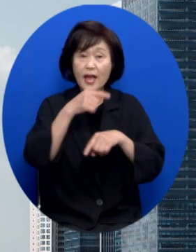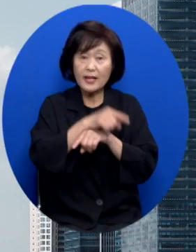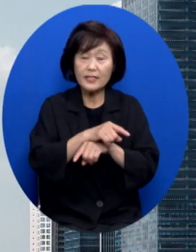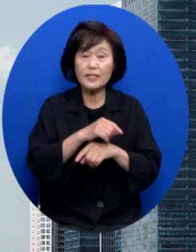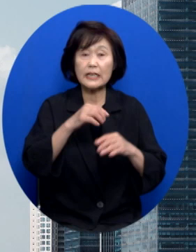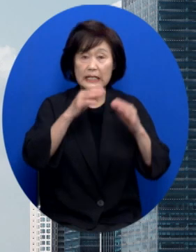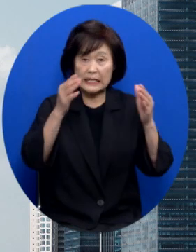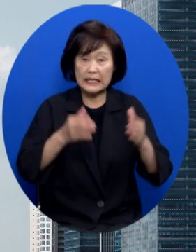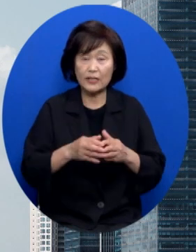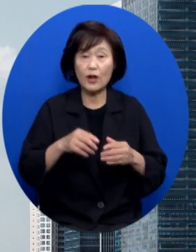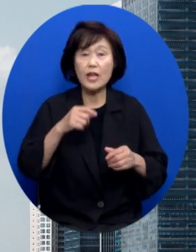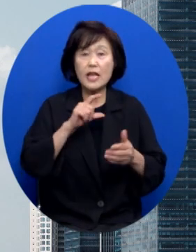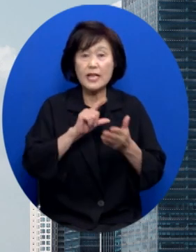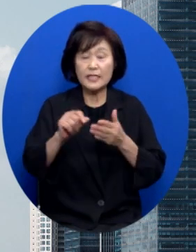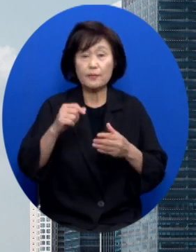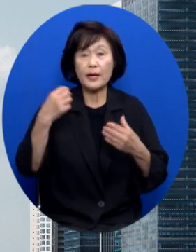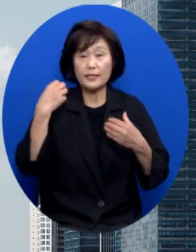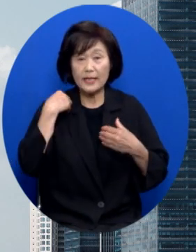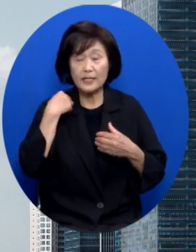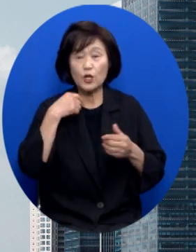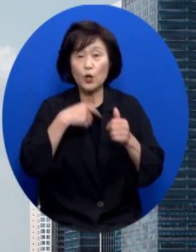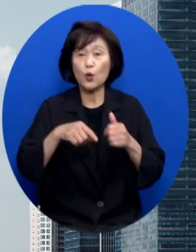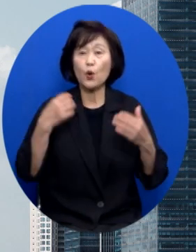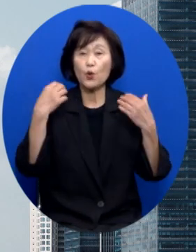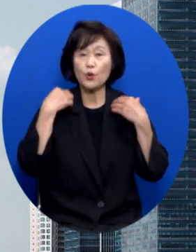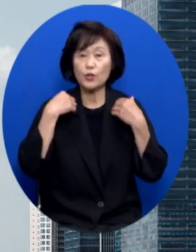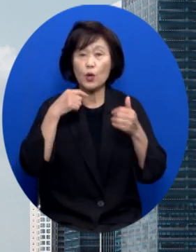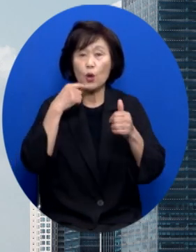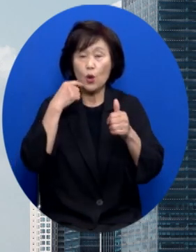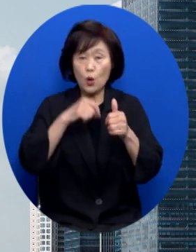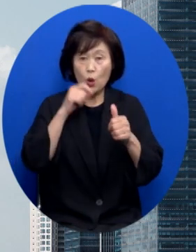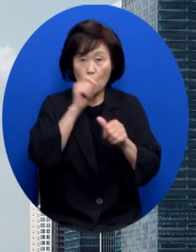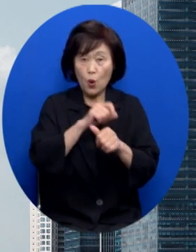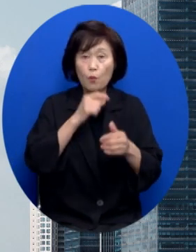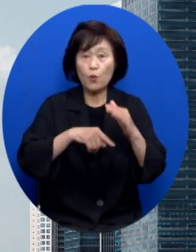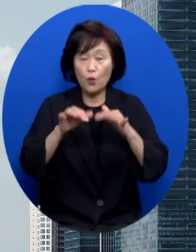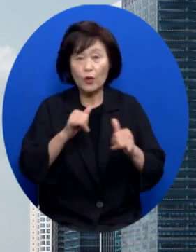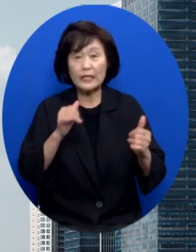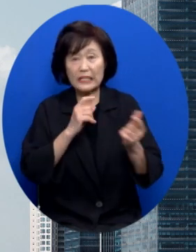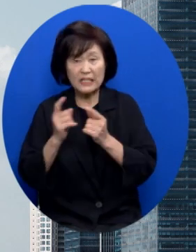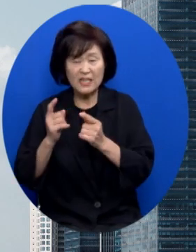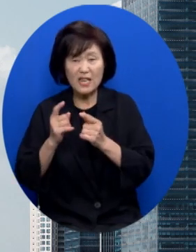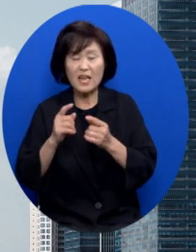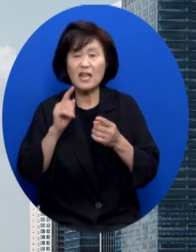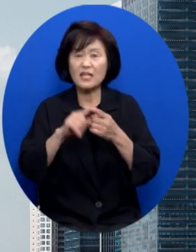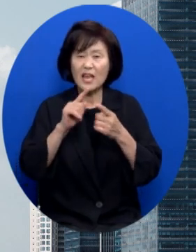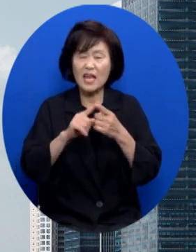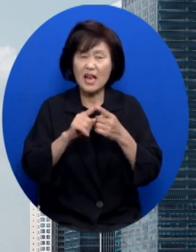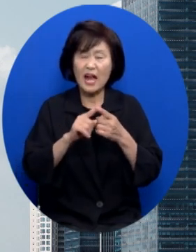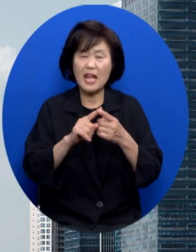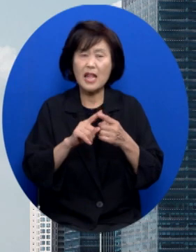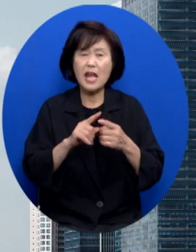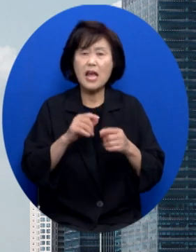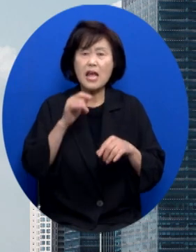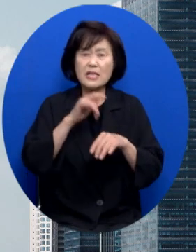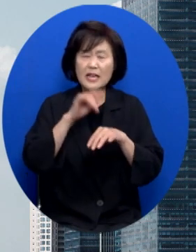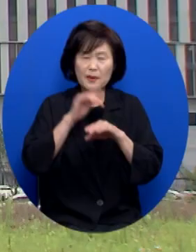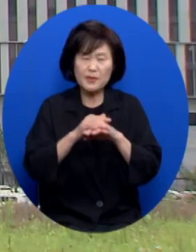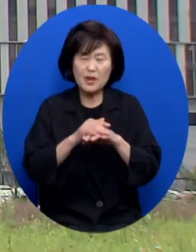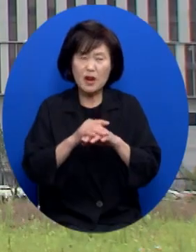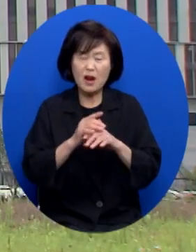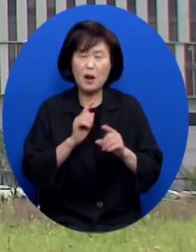중앙행정기관과 지자체, 교육청의 공무원들을 대상으로 한 상습 민원이나 폭행, 협박이 심각한 것으로 나타났습니다.